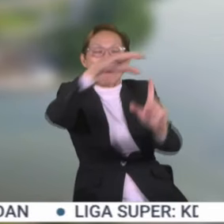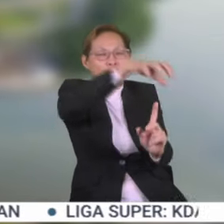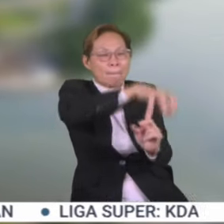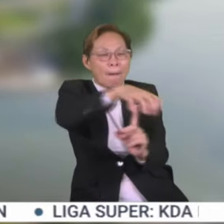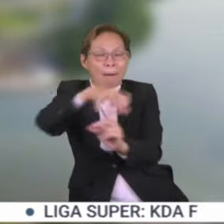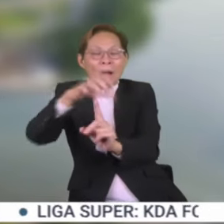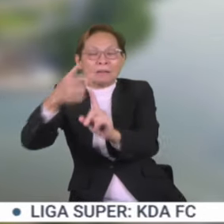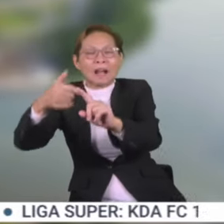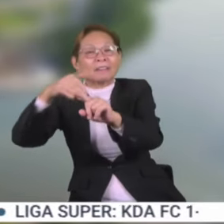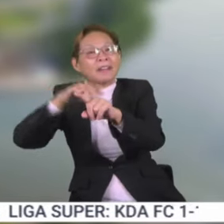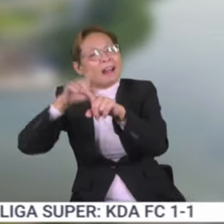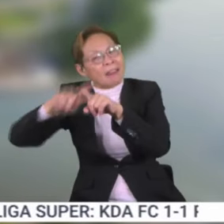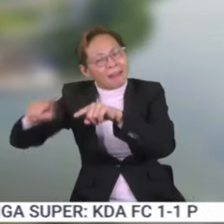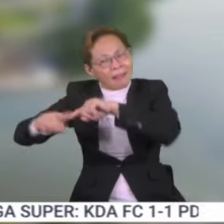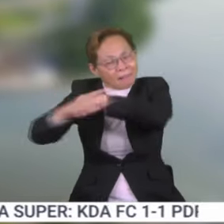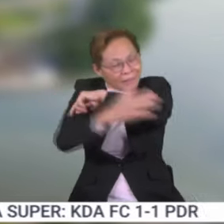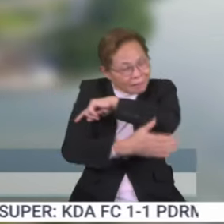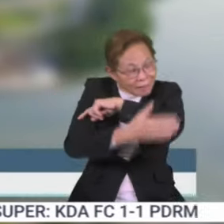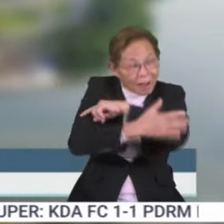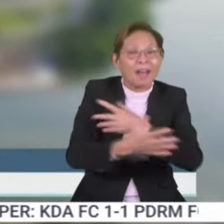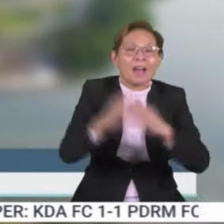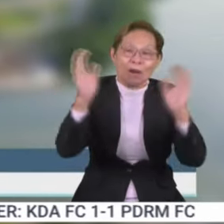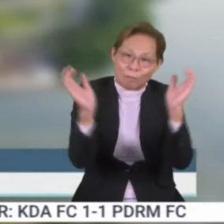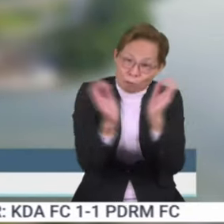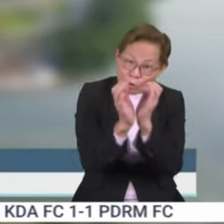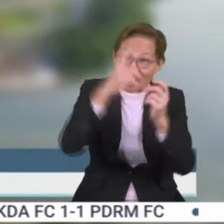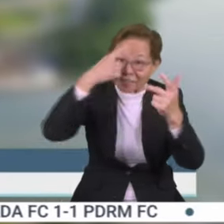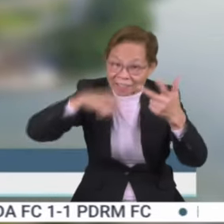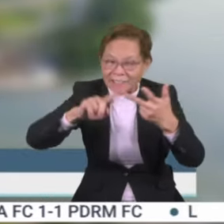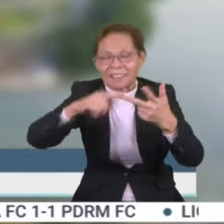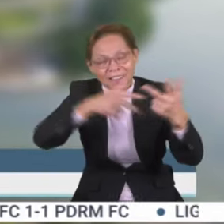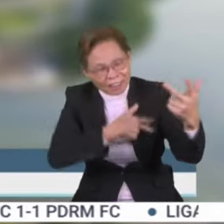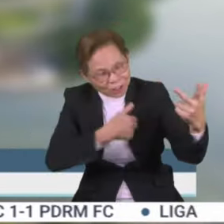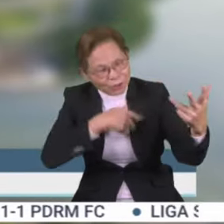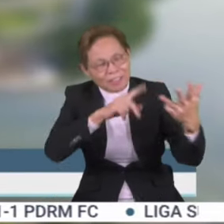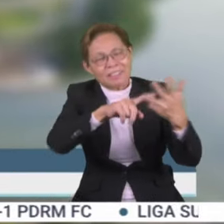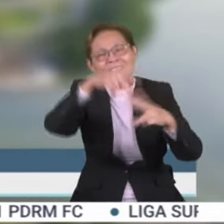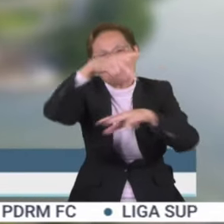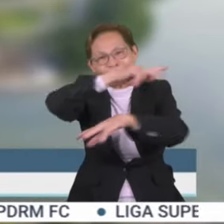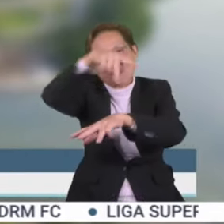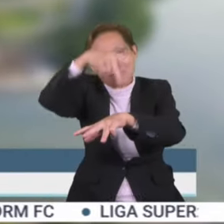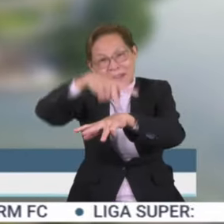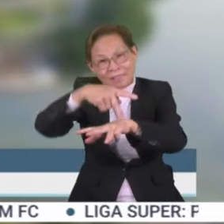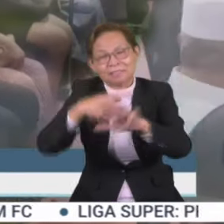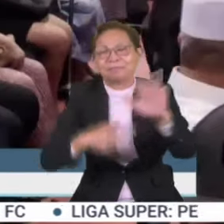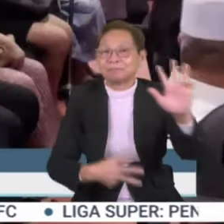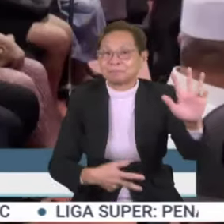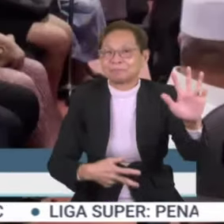gerai daripada pelbagai negara antaranya and Indones dan